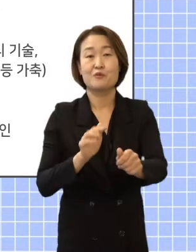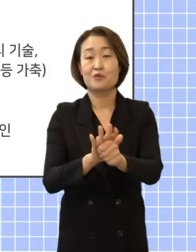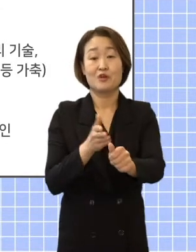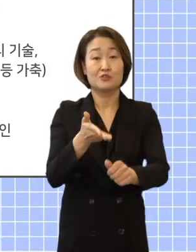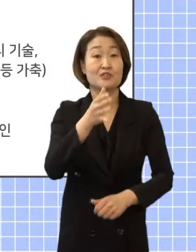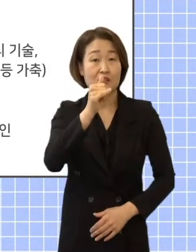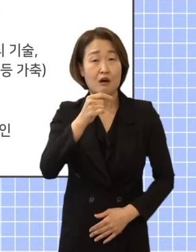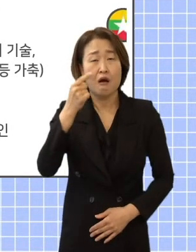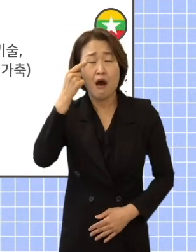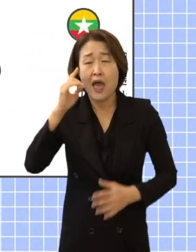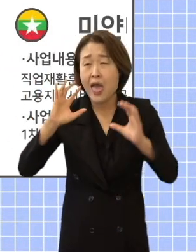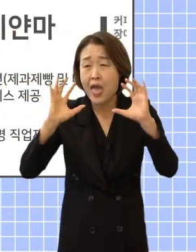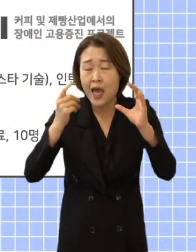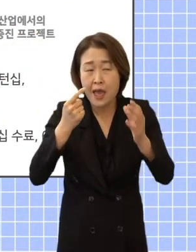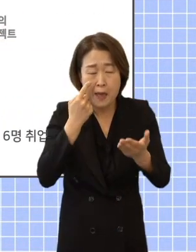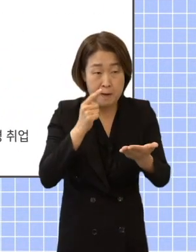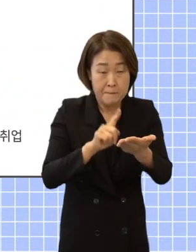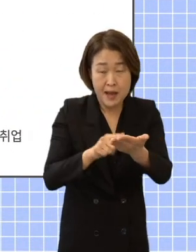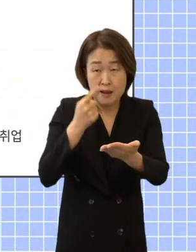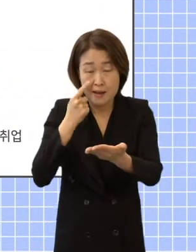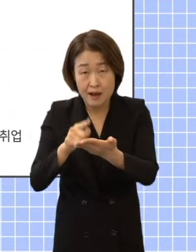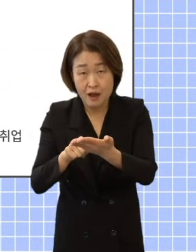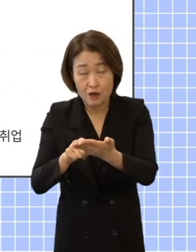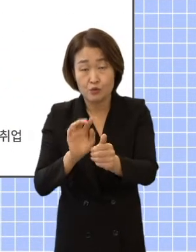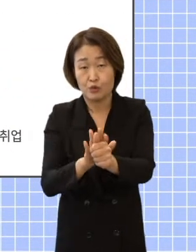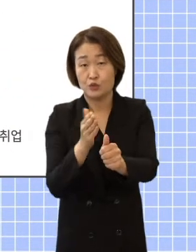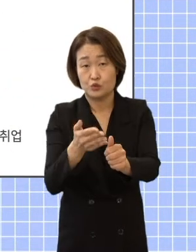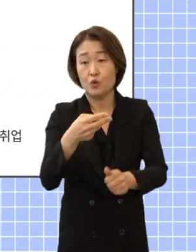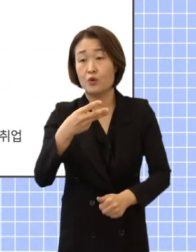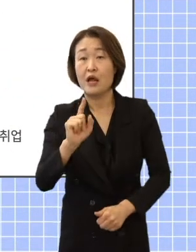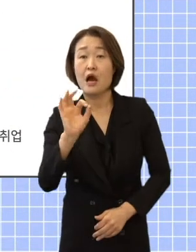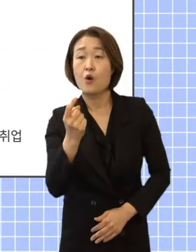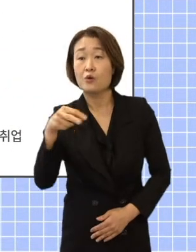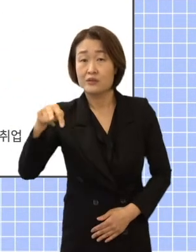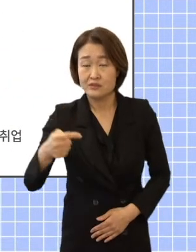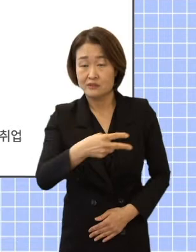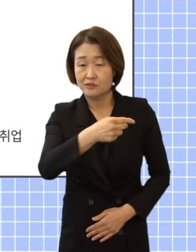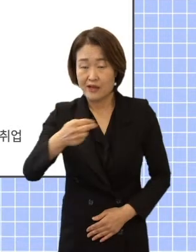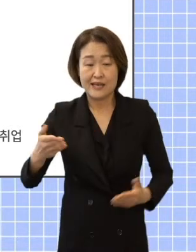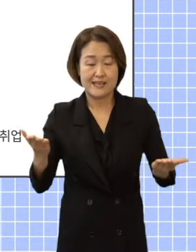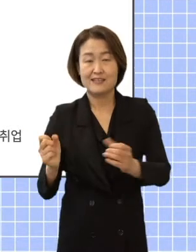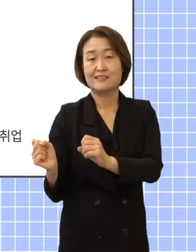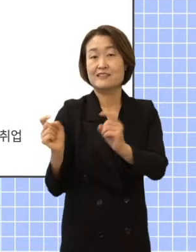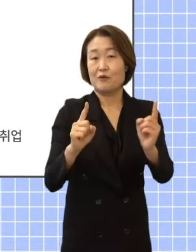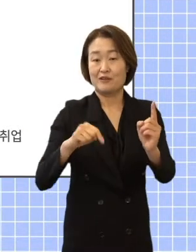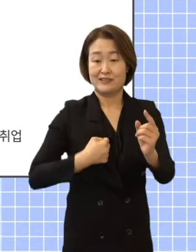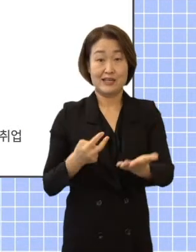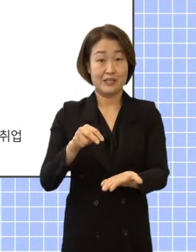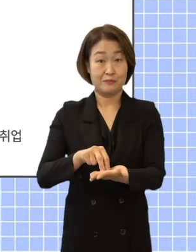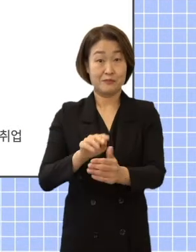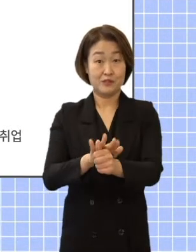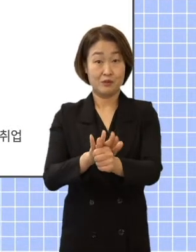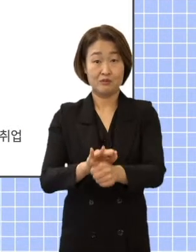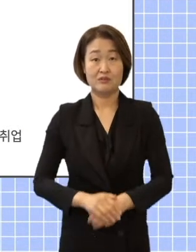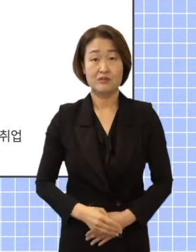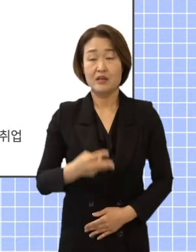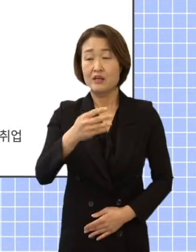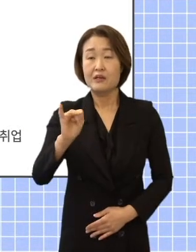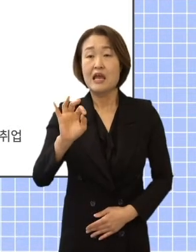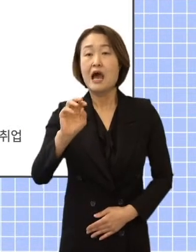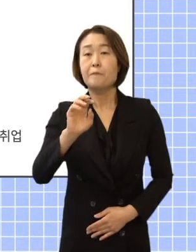사업으로는 몽골의 영유아 장애 조기 진단, 라오스와 인도네시아의 직업재활 훈련을 통한 자립